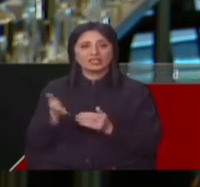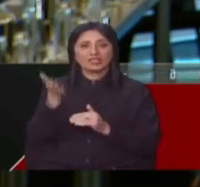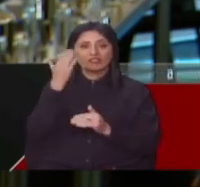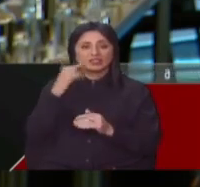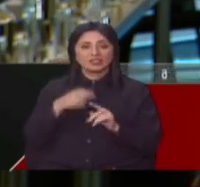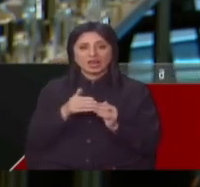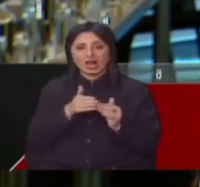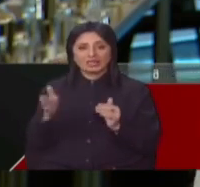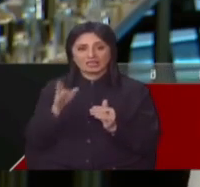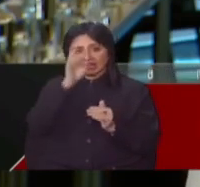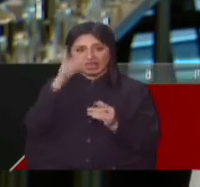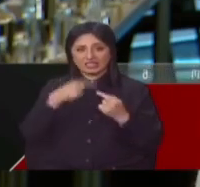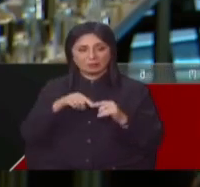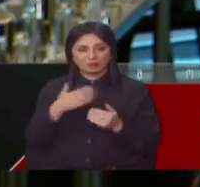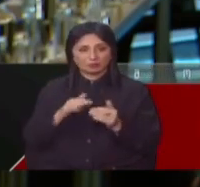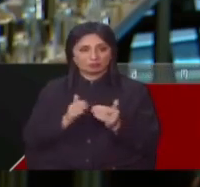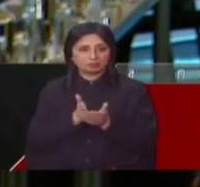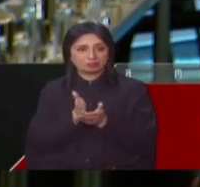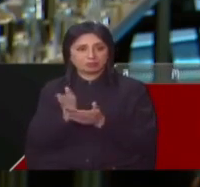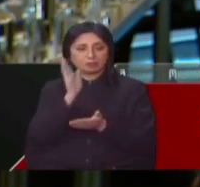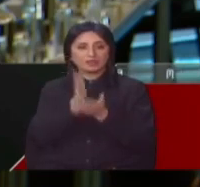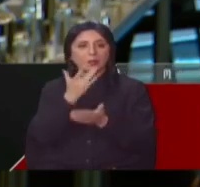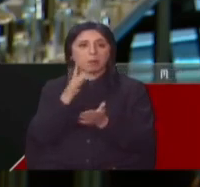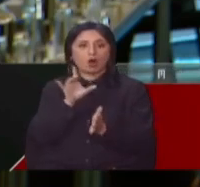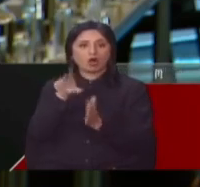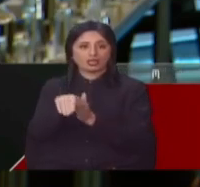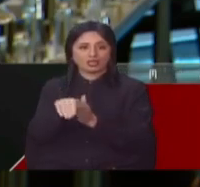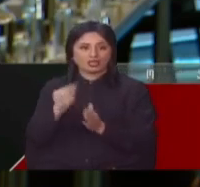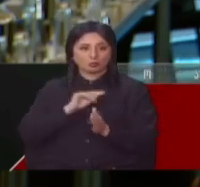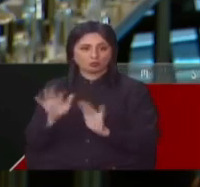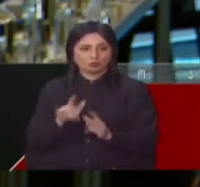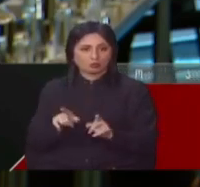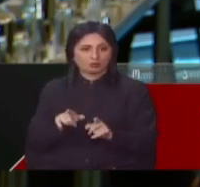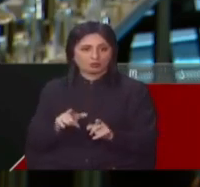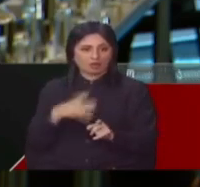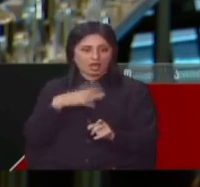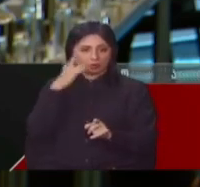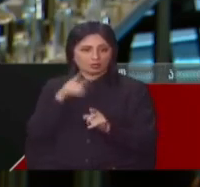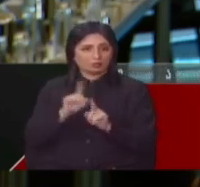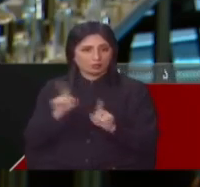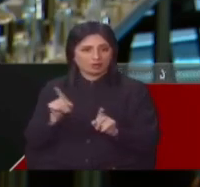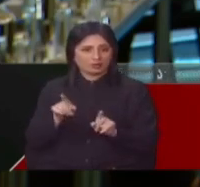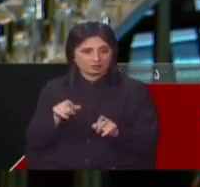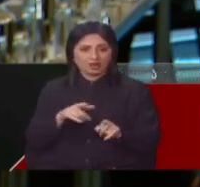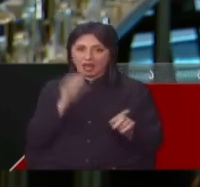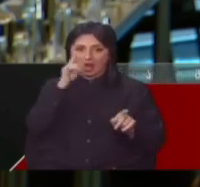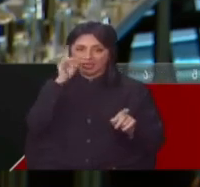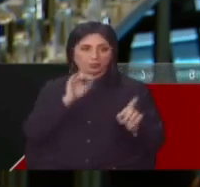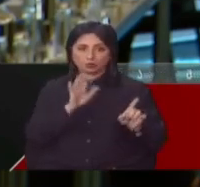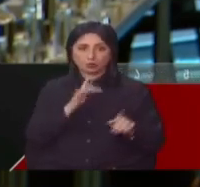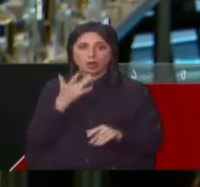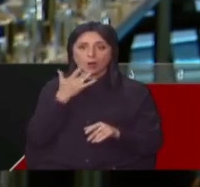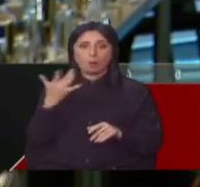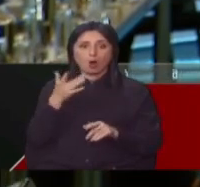ხანია გასცდა არასამთავრობო სექტორი და ისინი პირდაპირ პოლიტიკური დაკვეთით მოქმედებენ ქართულ სახელმწიფოში ისინი წარმოადგენენ